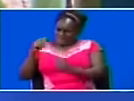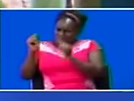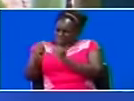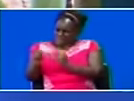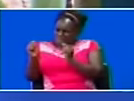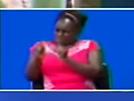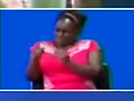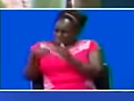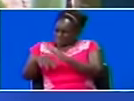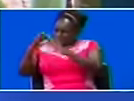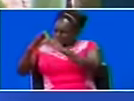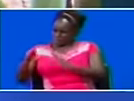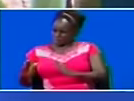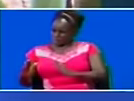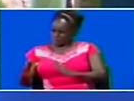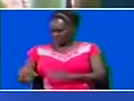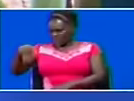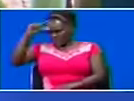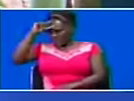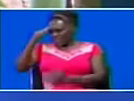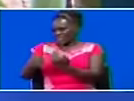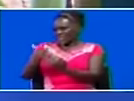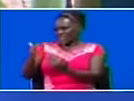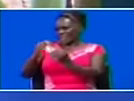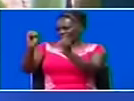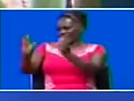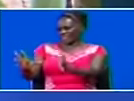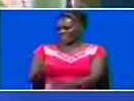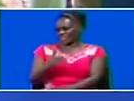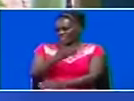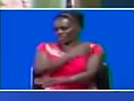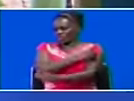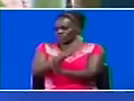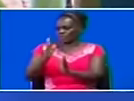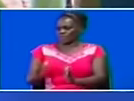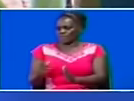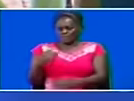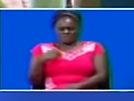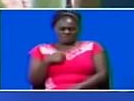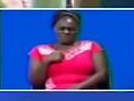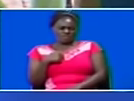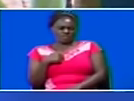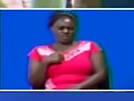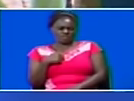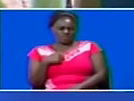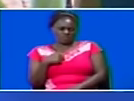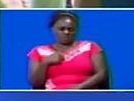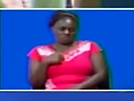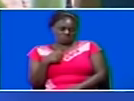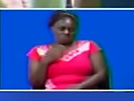nyumba na serikali haijali wala na madaktari, ninahisi